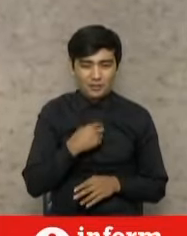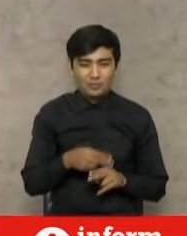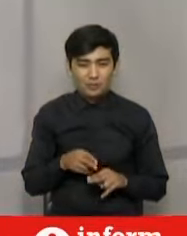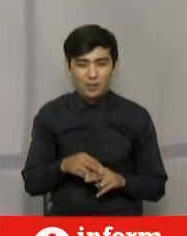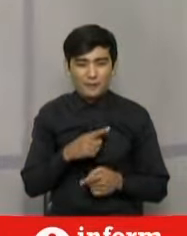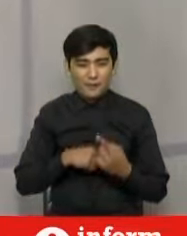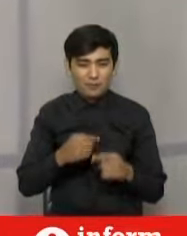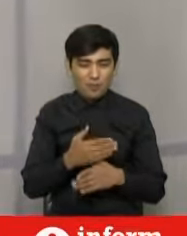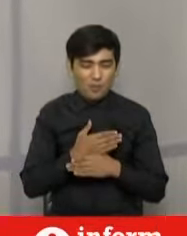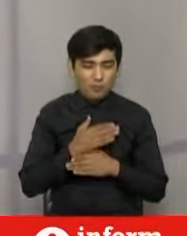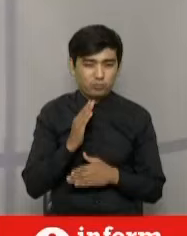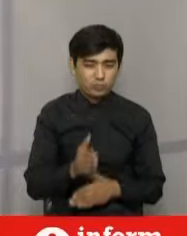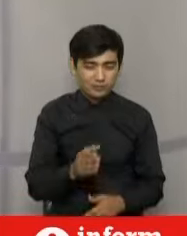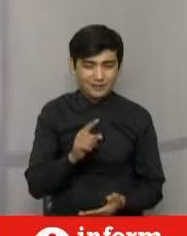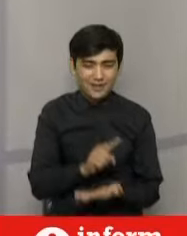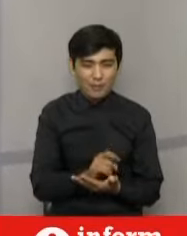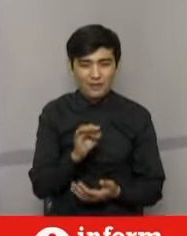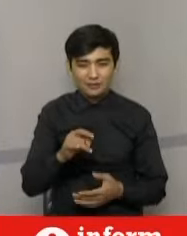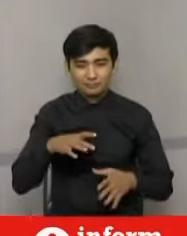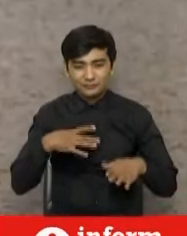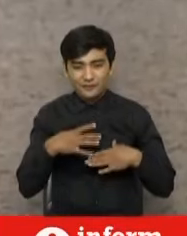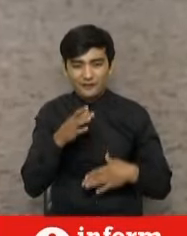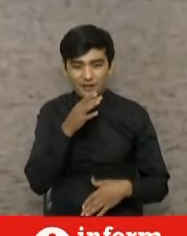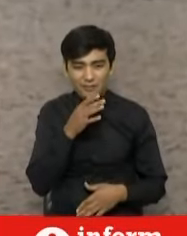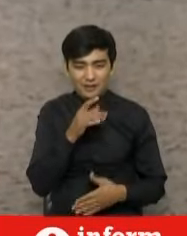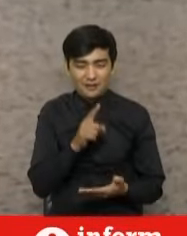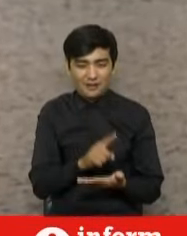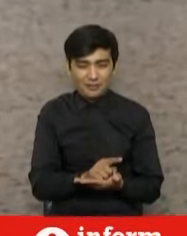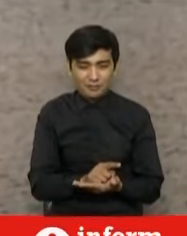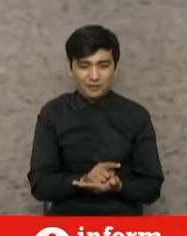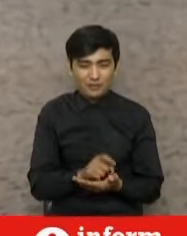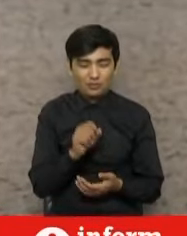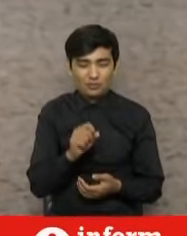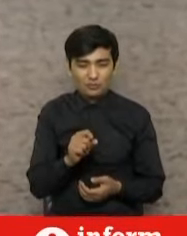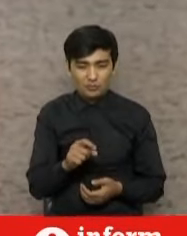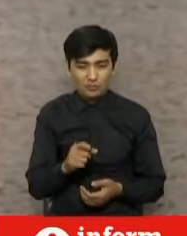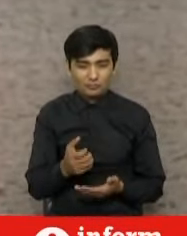көмегі тиіп және де осы дайындықтардың арқасында міндетті түрде алтынға иеленеміз.